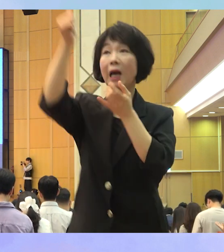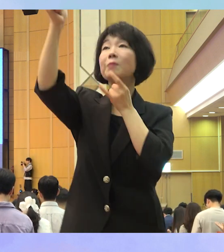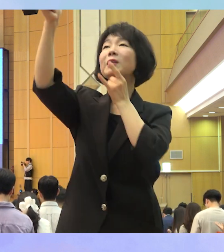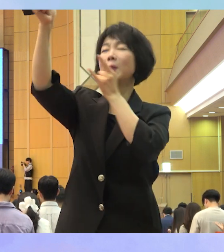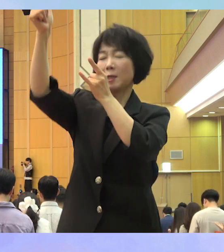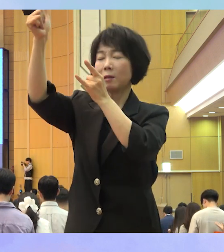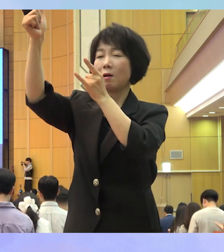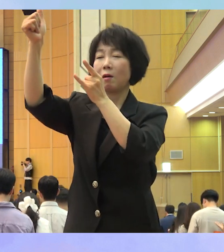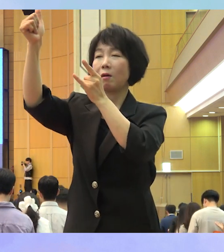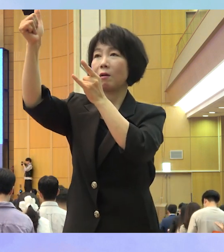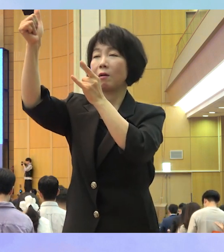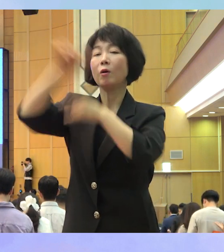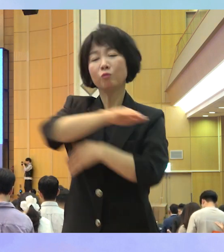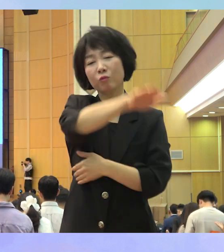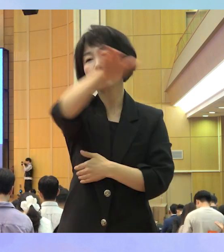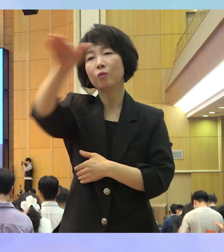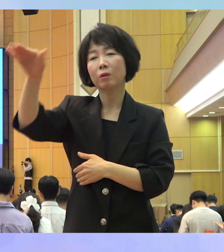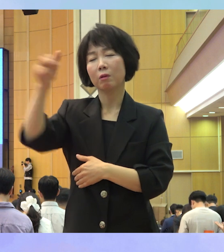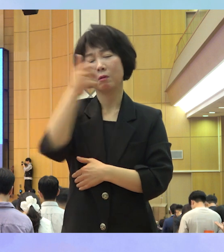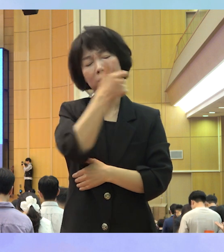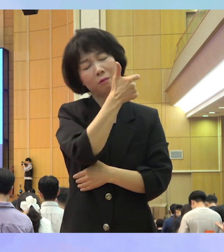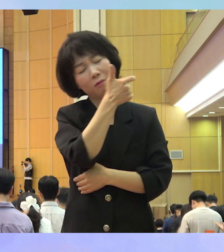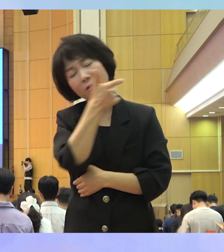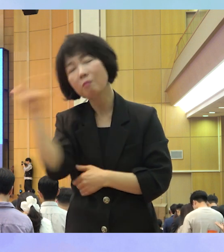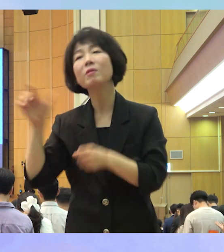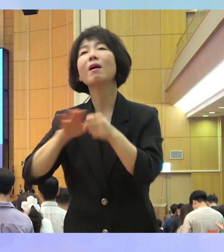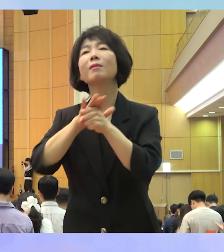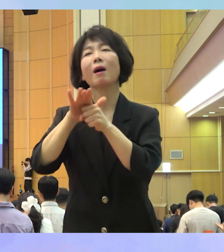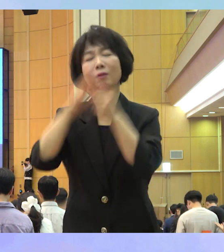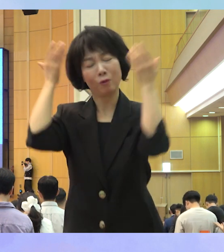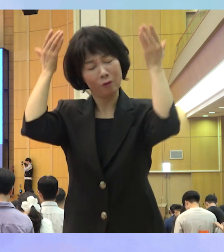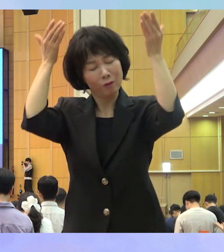하나님께서 우리를 얼마나 사랑하시며